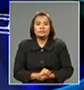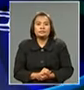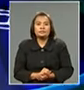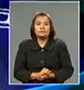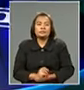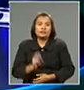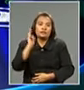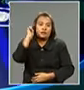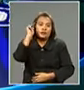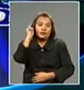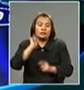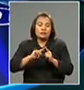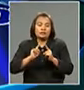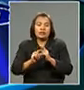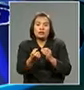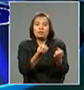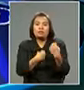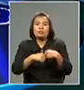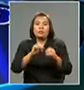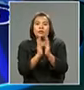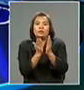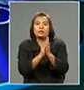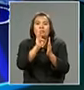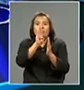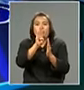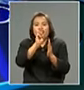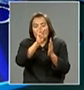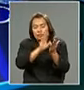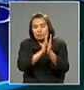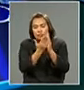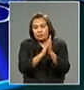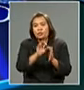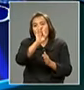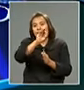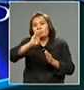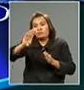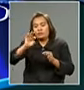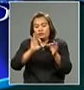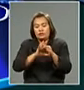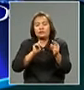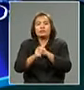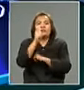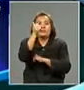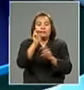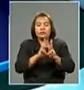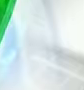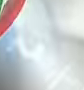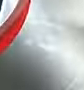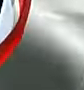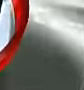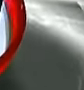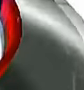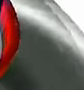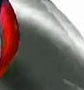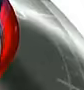าวอากาศจากทางบ้านก็เชิญที่ Facebook ของทีวี360องศาและกรีนไทม์360องศาสวัสดีครับ